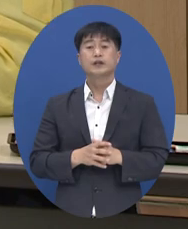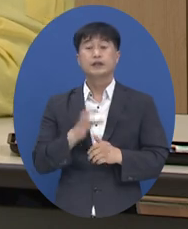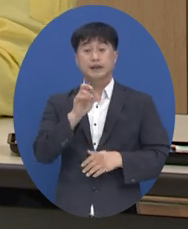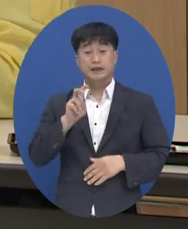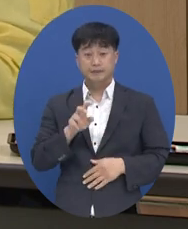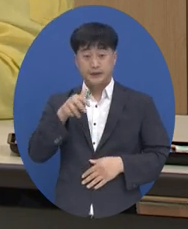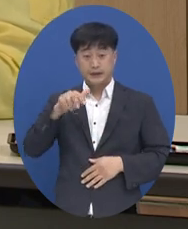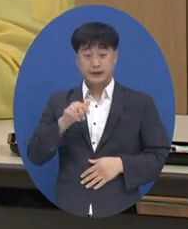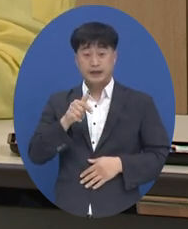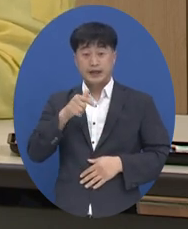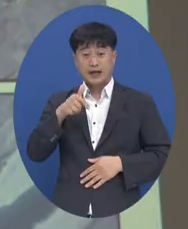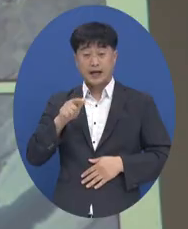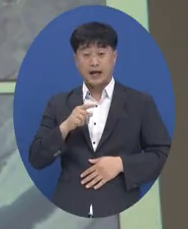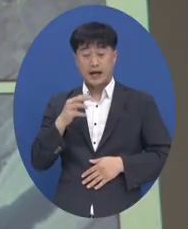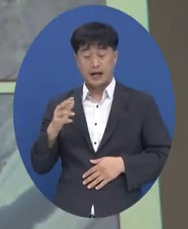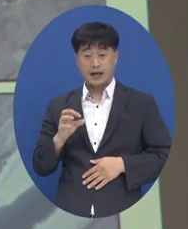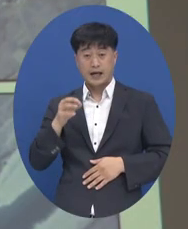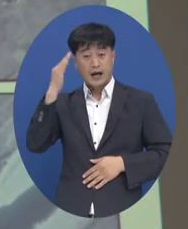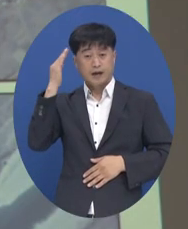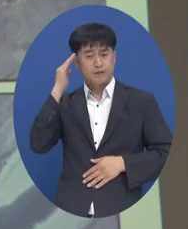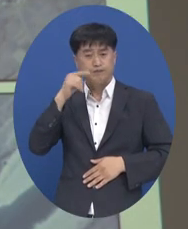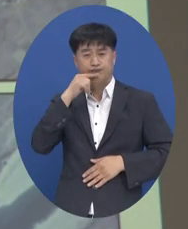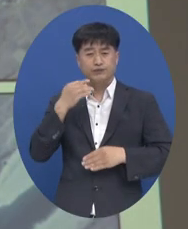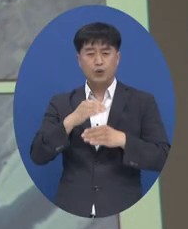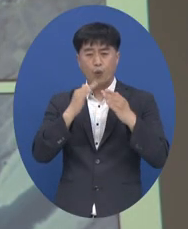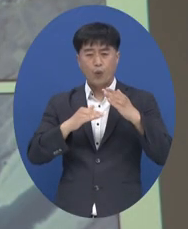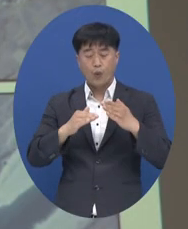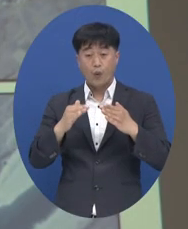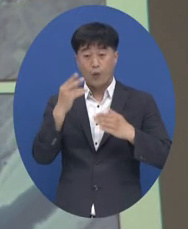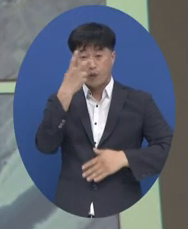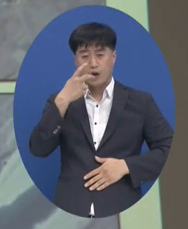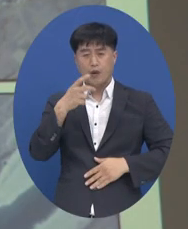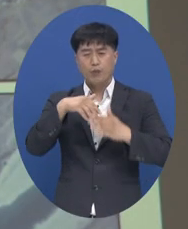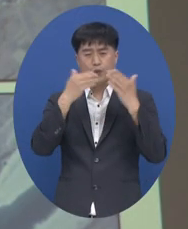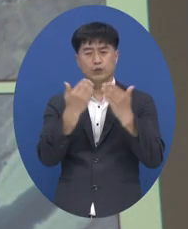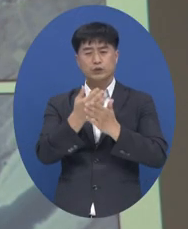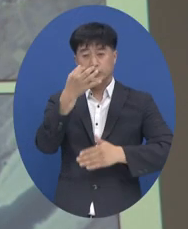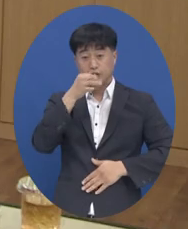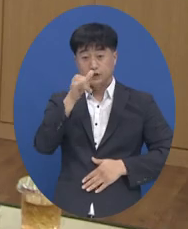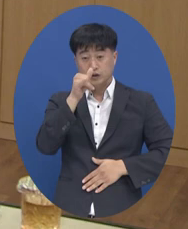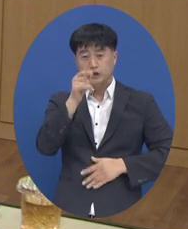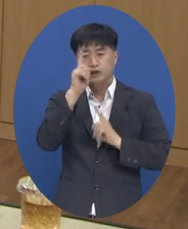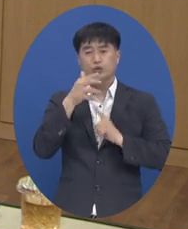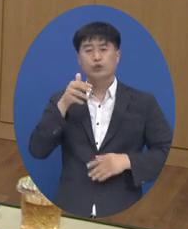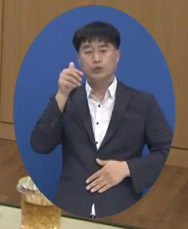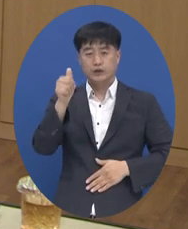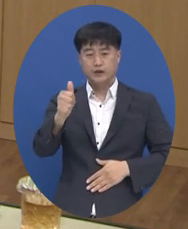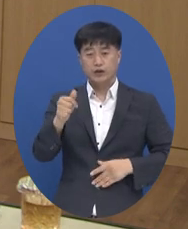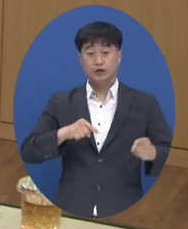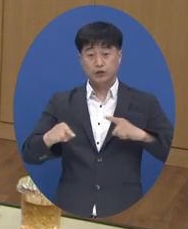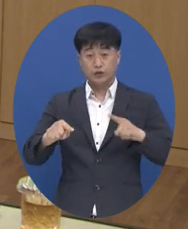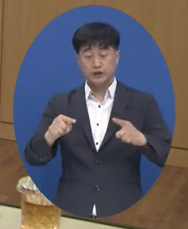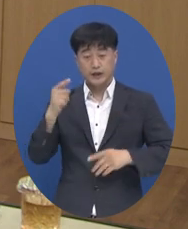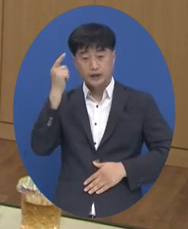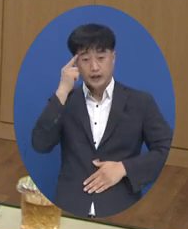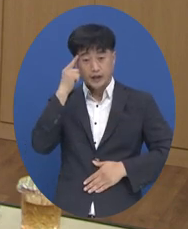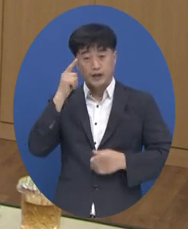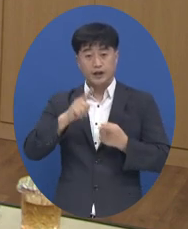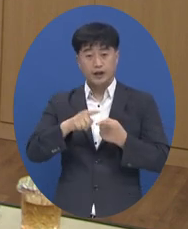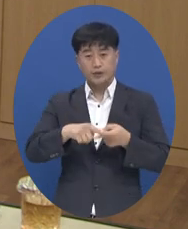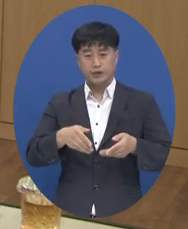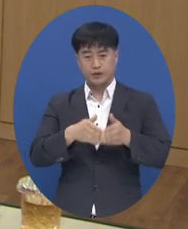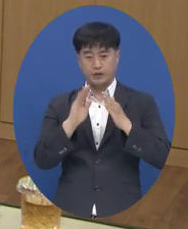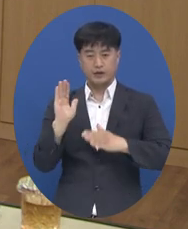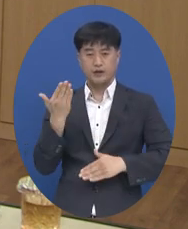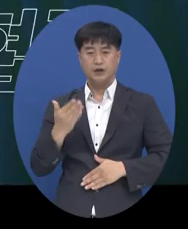임진강을 남북이 공동으로 관리하면 모두에게 이익이 될 수 있다는 이재명 경기도지사의 정책 의지에 따라 구성